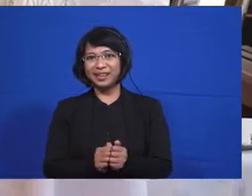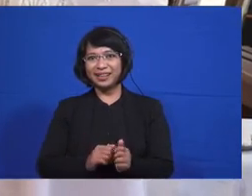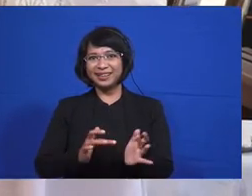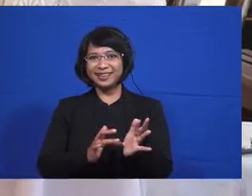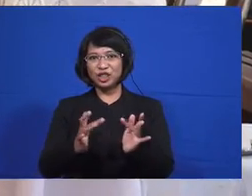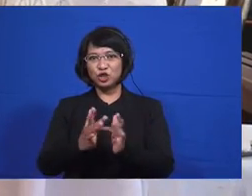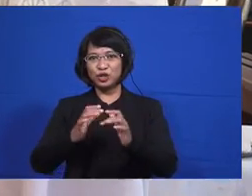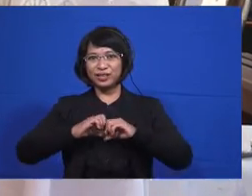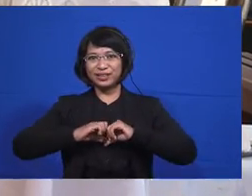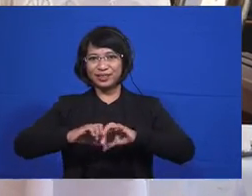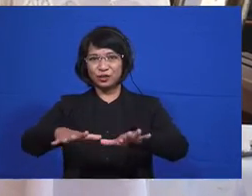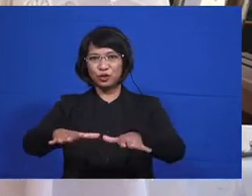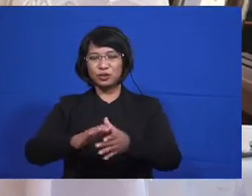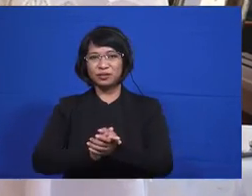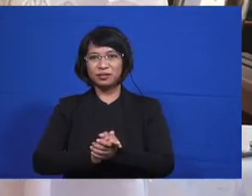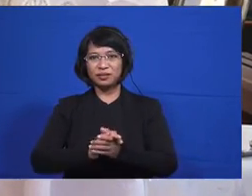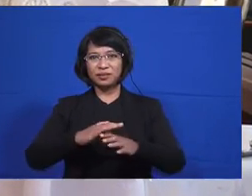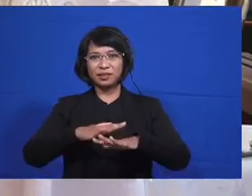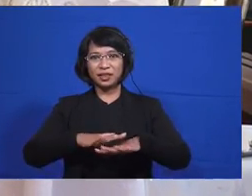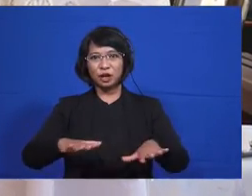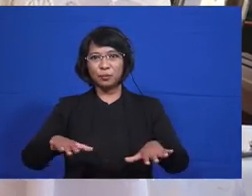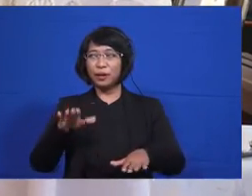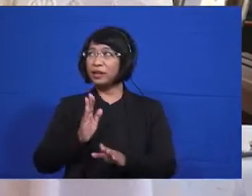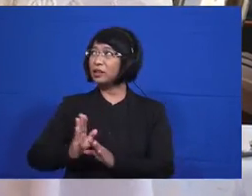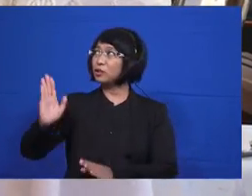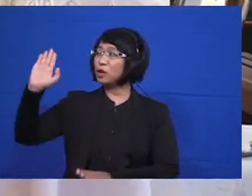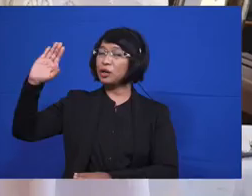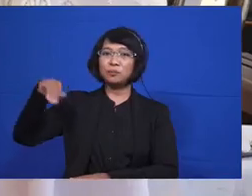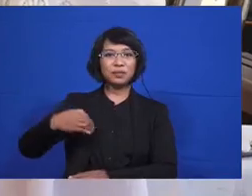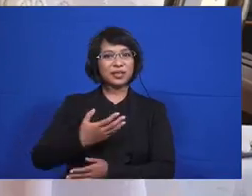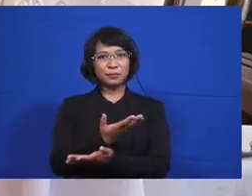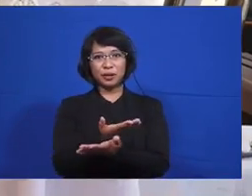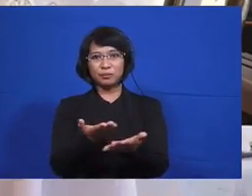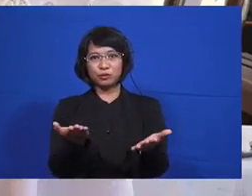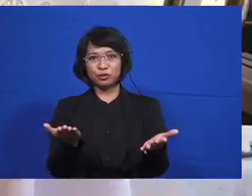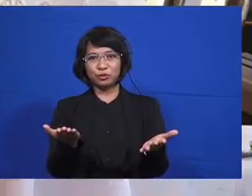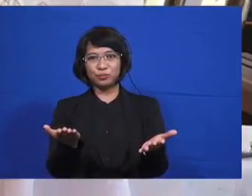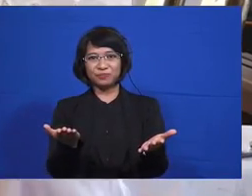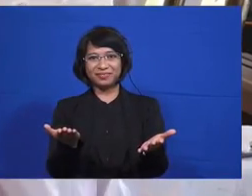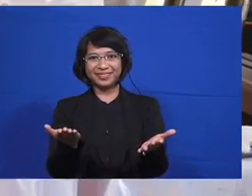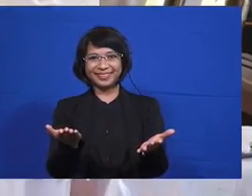Kristus. Damai Tuhan bersamamu. Dan bersama Bapak Uskup juga.